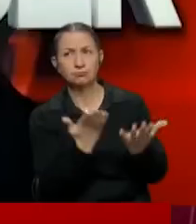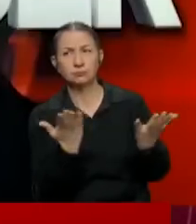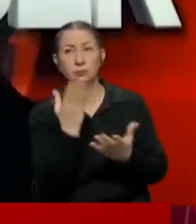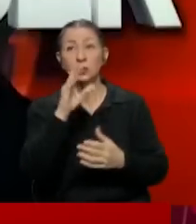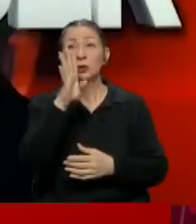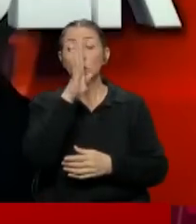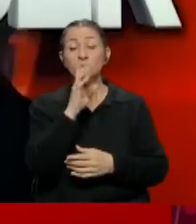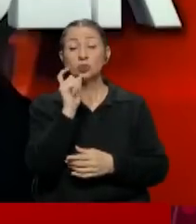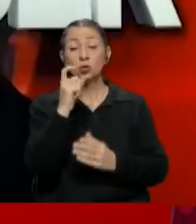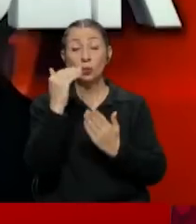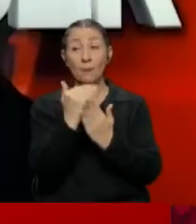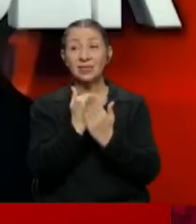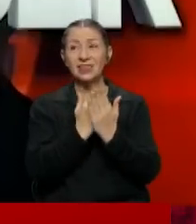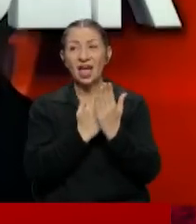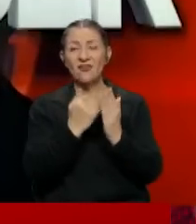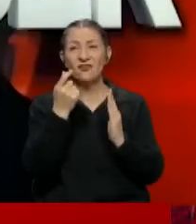lazım